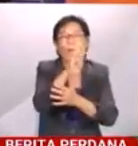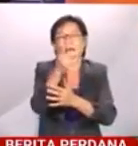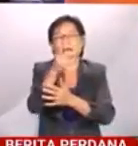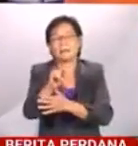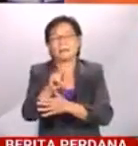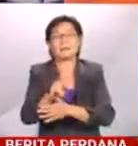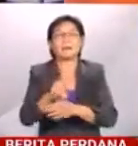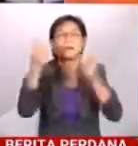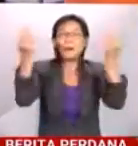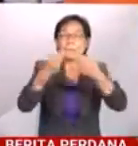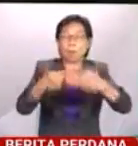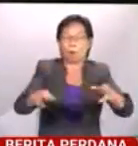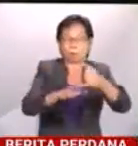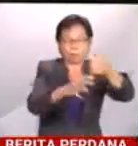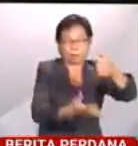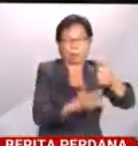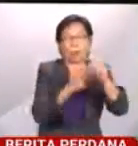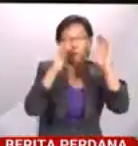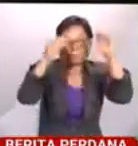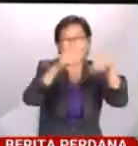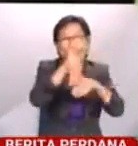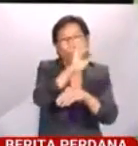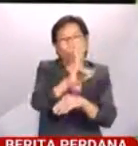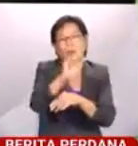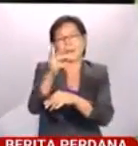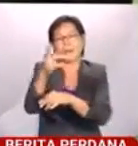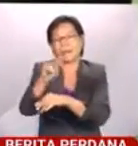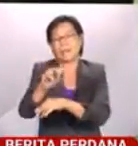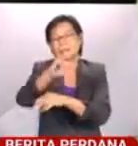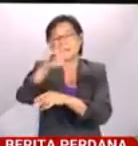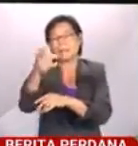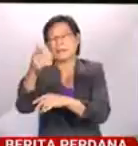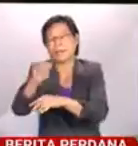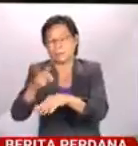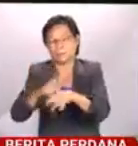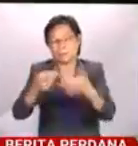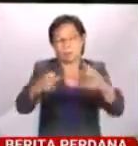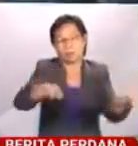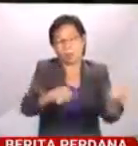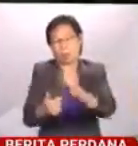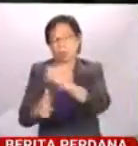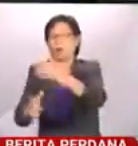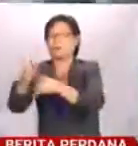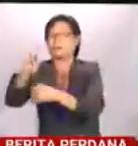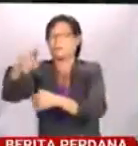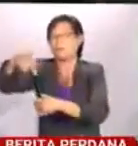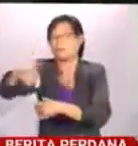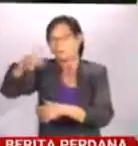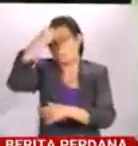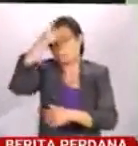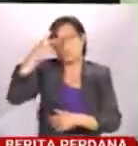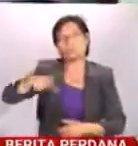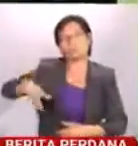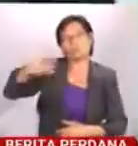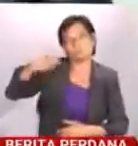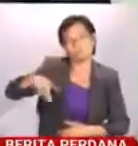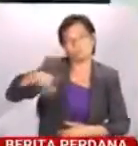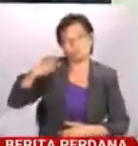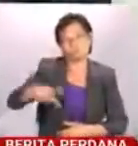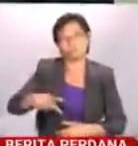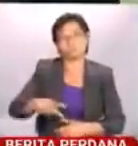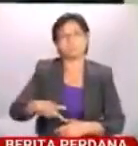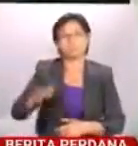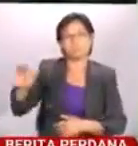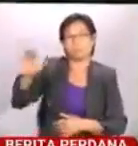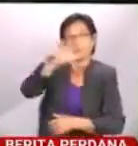keuangan YKN. Majlis pelancaran tabung prihatin YKN-JKM disempurnakan timbalan Perdana Menteri Datuk Seri Dr. Wan Azizawan Ismail